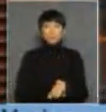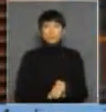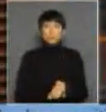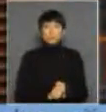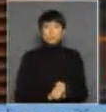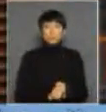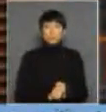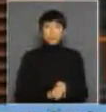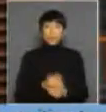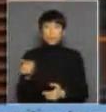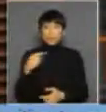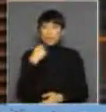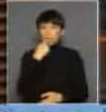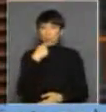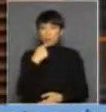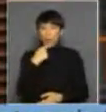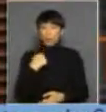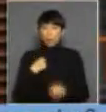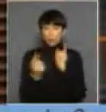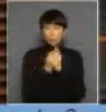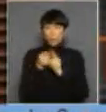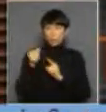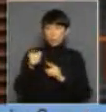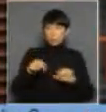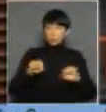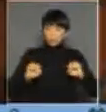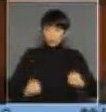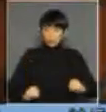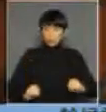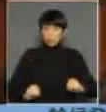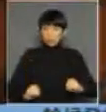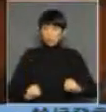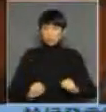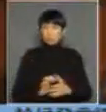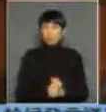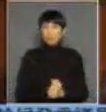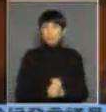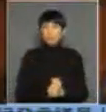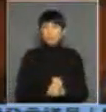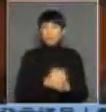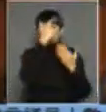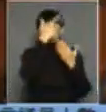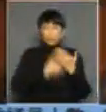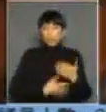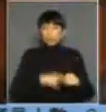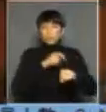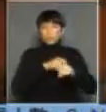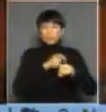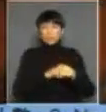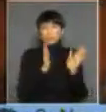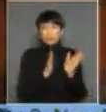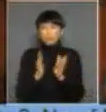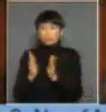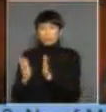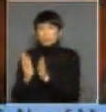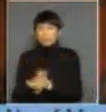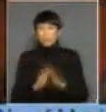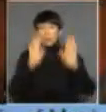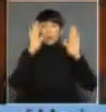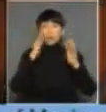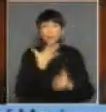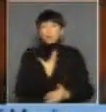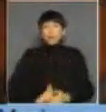呢句說話其實我對你咁一意孤行做嘢，冇規矩、冇秩序、冇事、冇程序咧，我都感到非常之遺